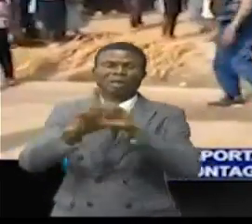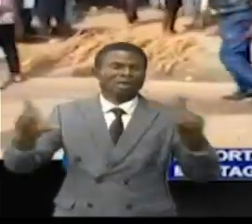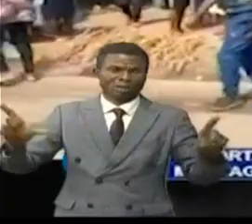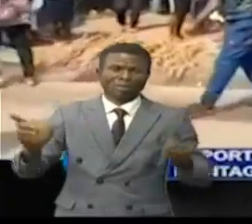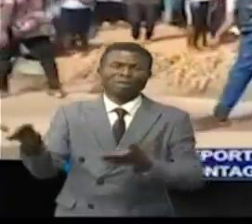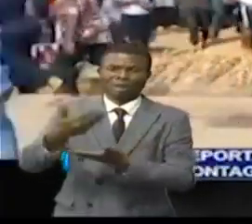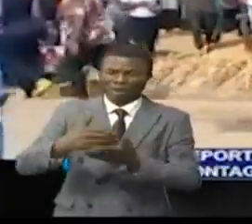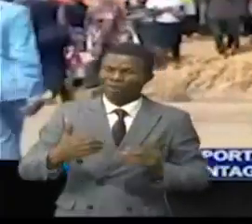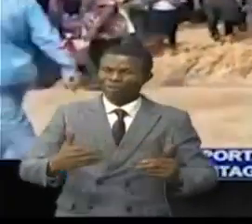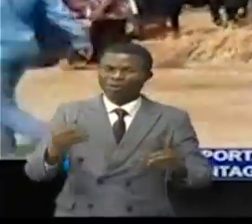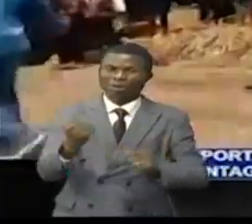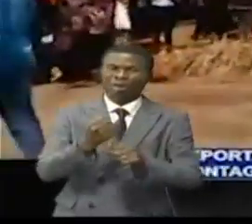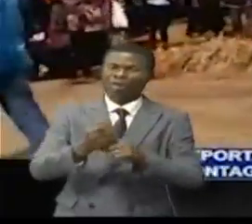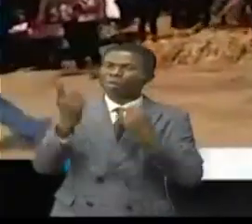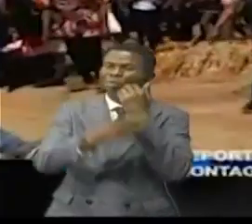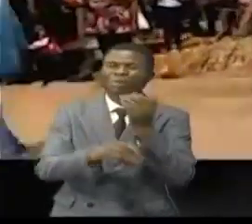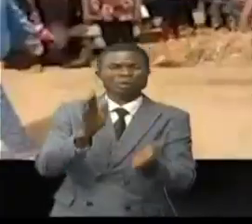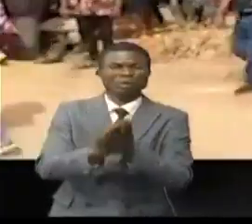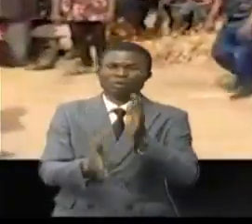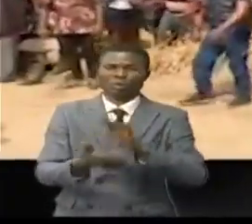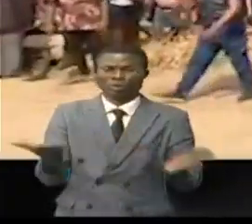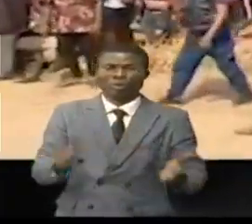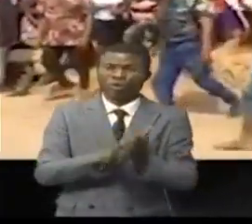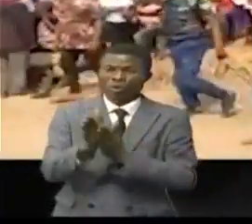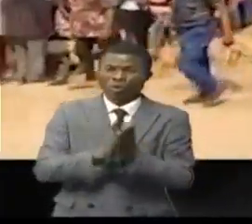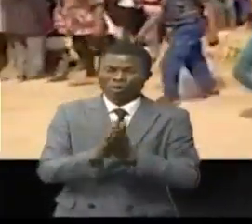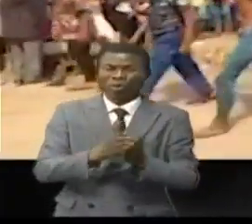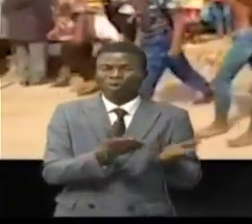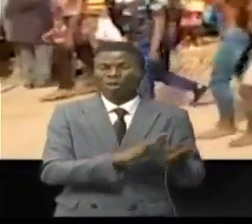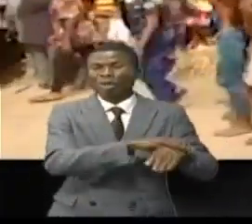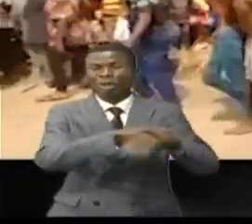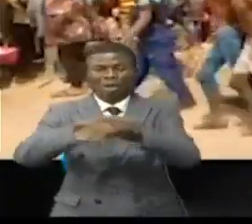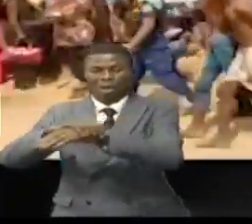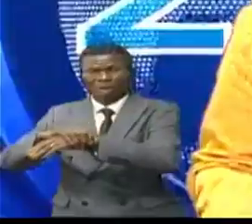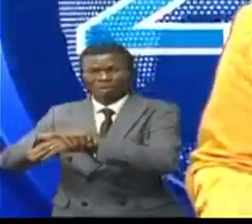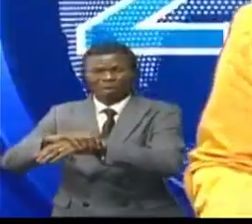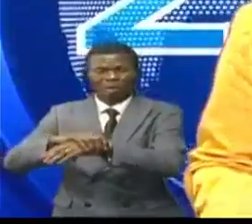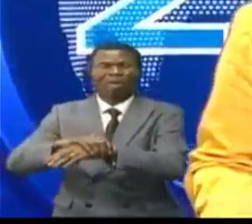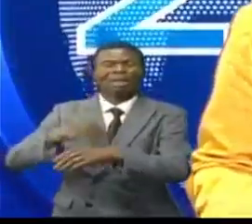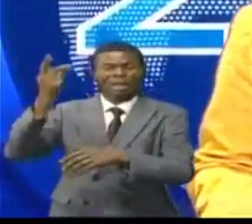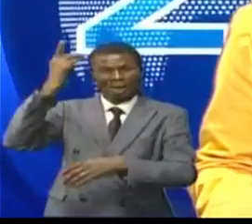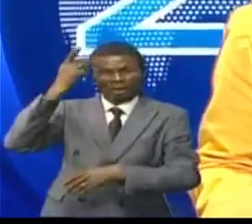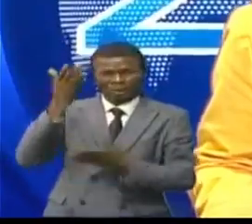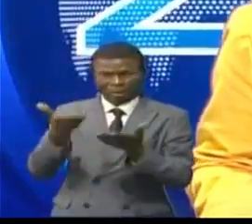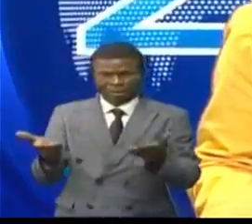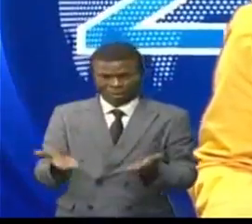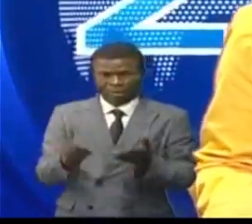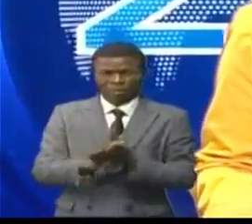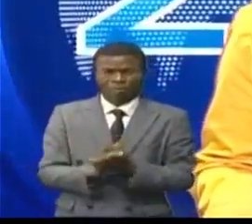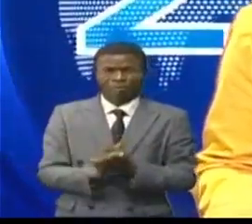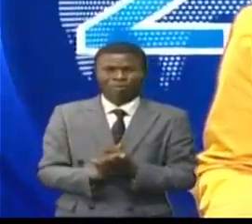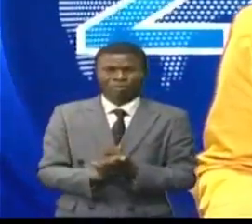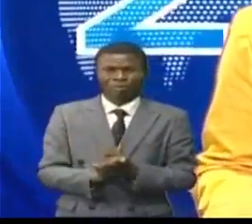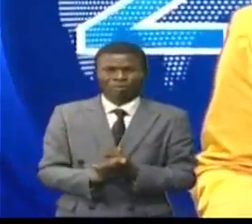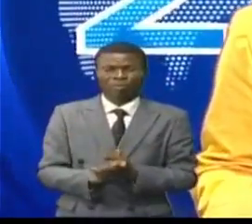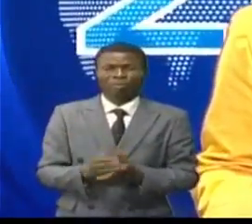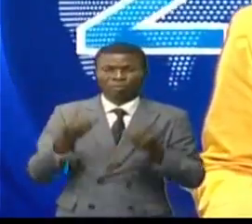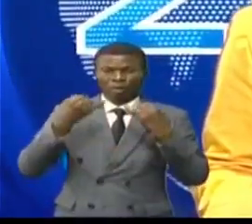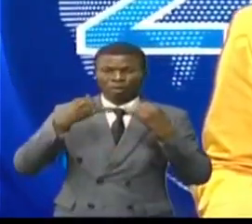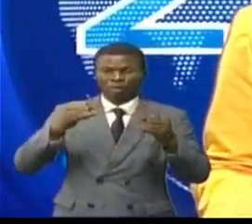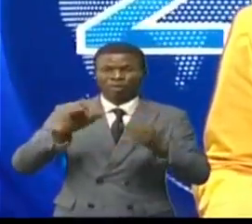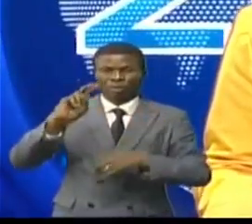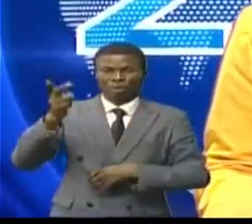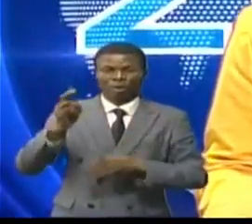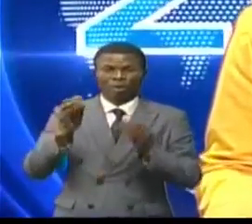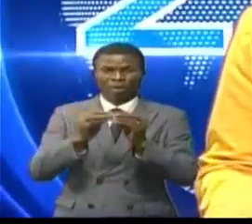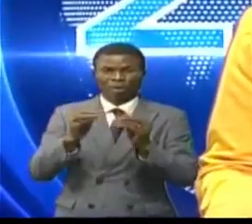revenir sans être inquiétés et elle souhaite le transférer loin du Diofa. Et puis, cette nouvelle, la deuxième